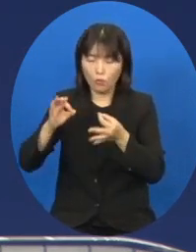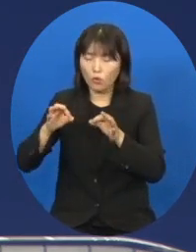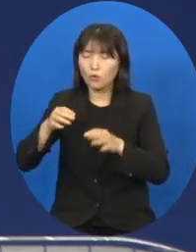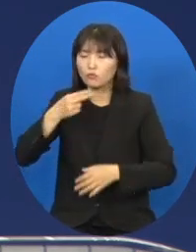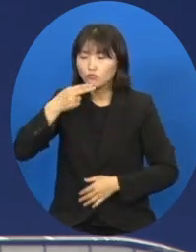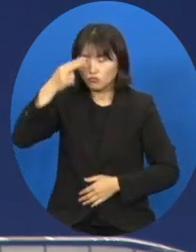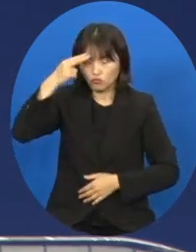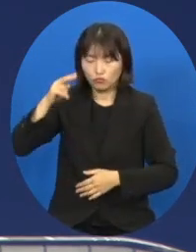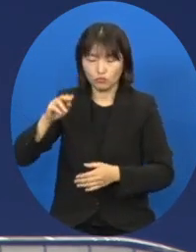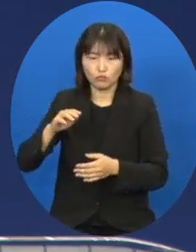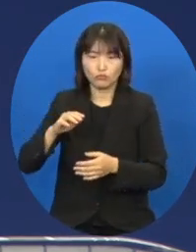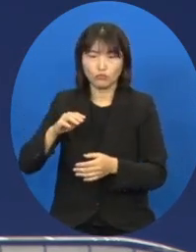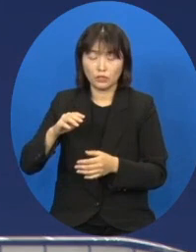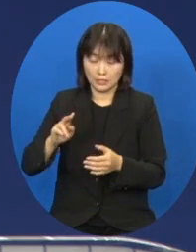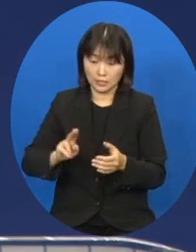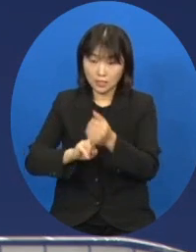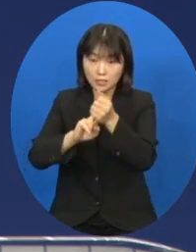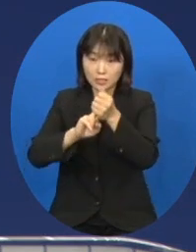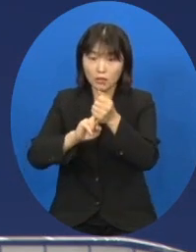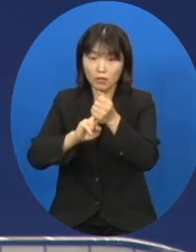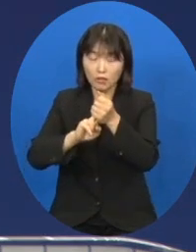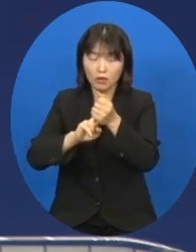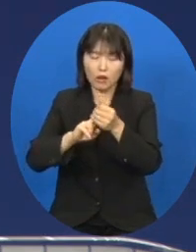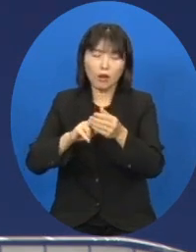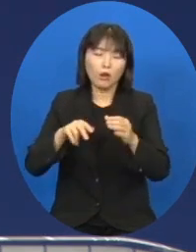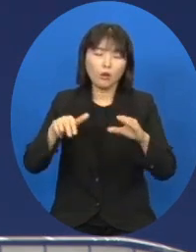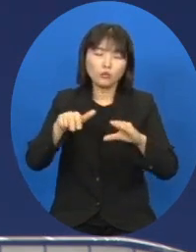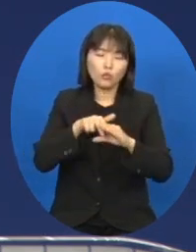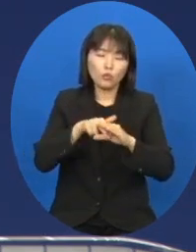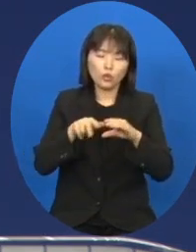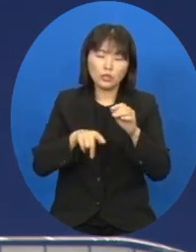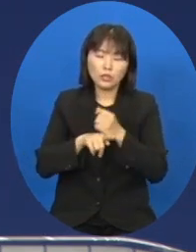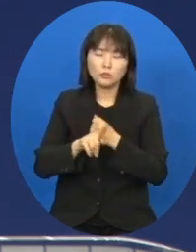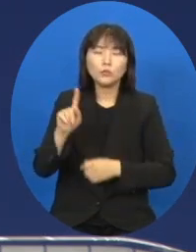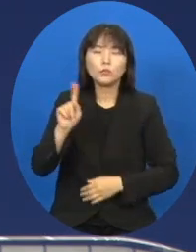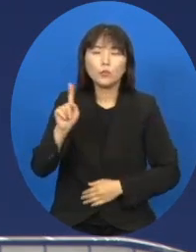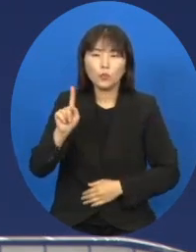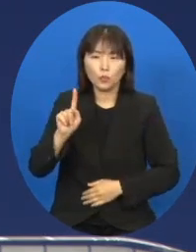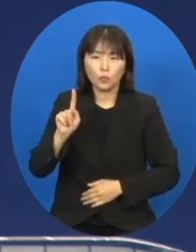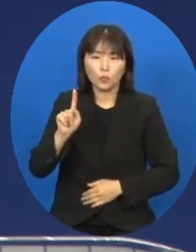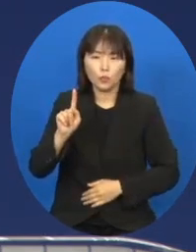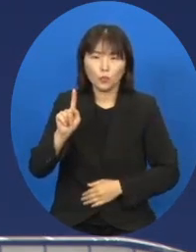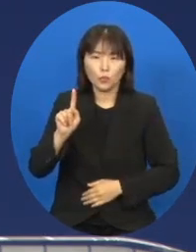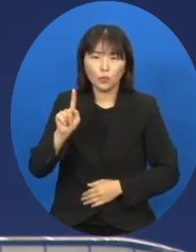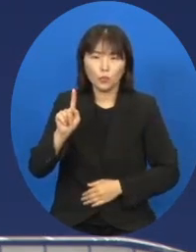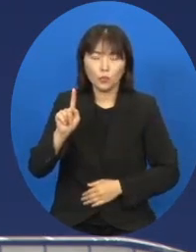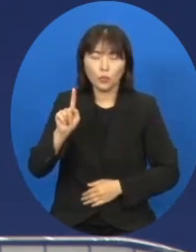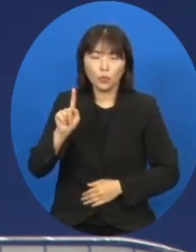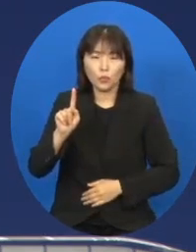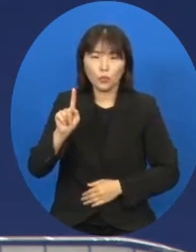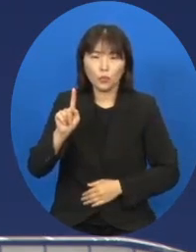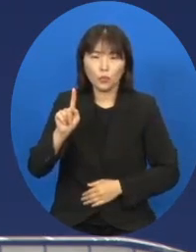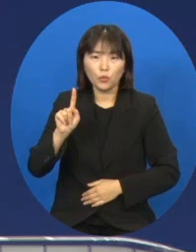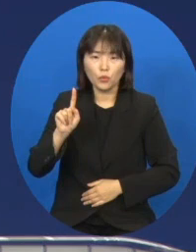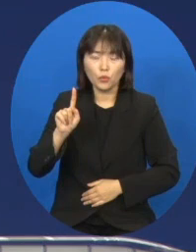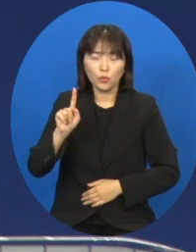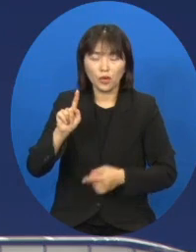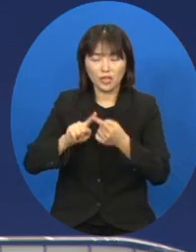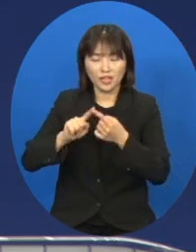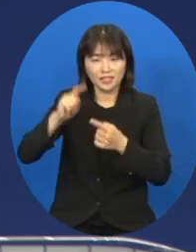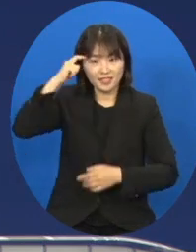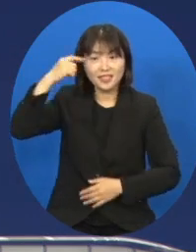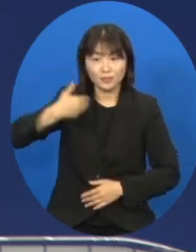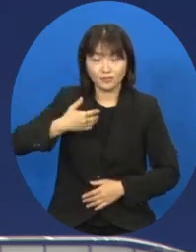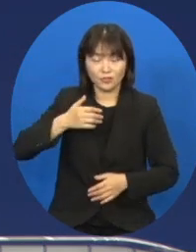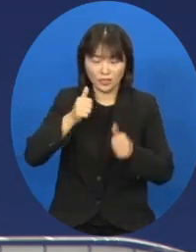이 기적이 종교적인 의미로는 어떤 의미가 있겠습니까? 뭐 그게 질문이었어요.